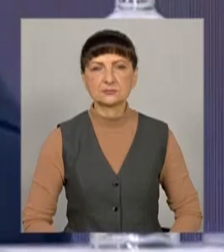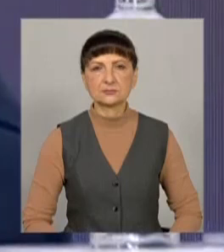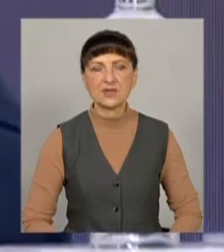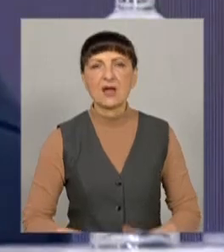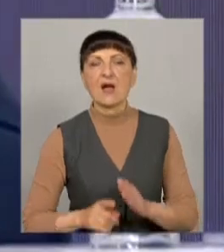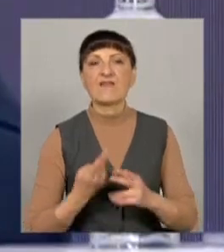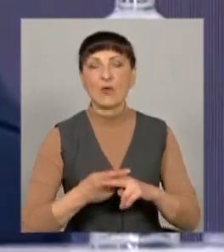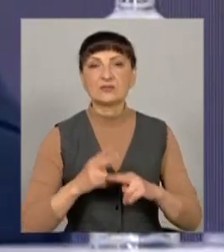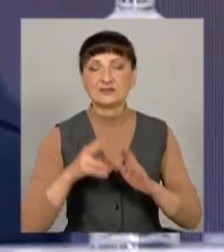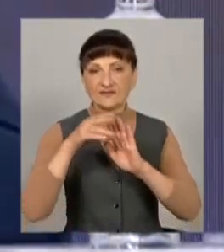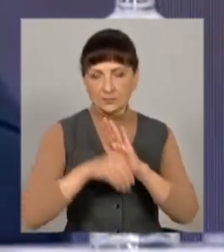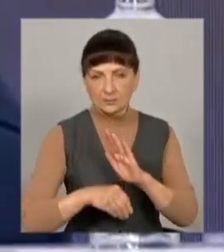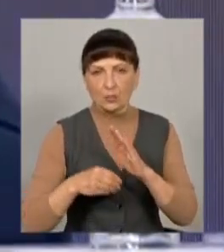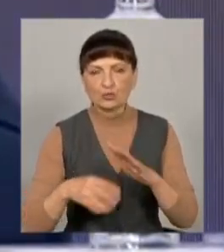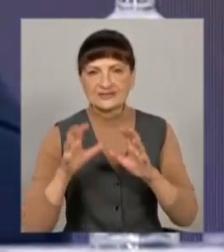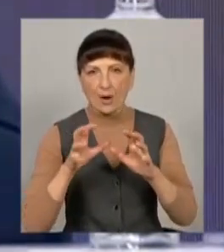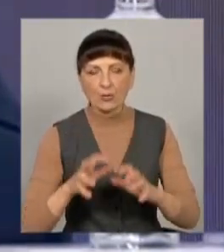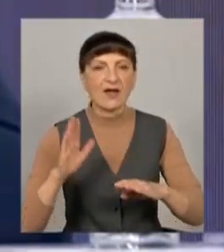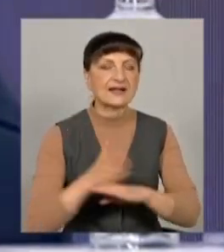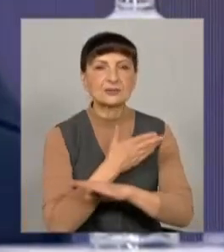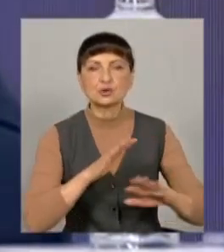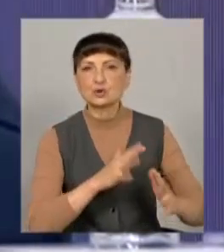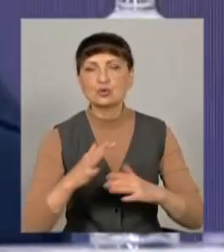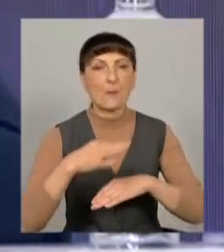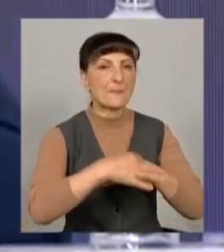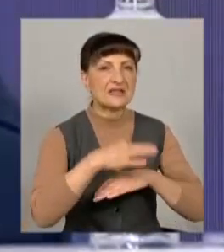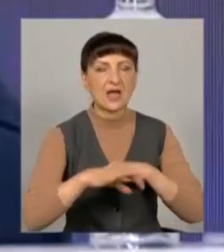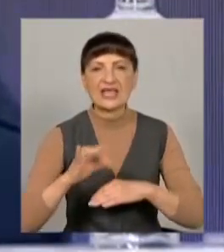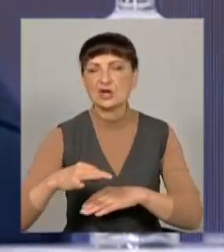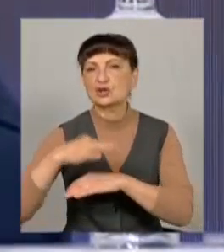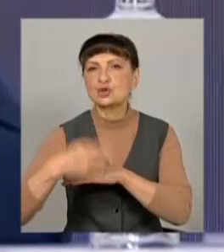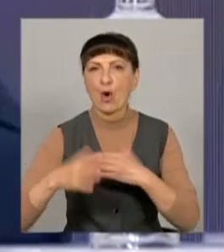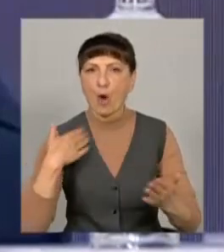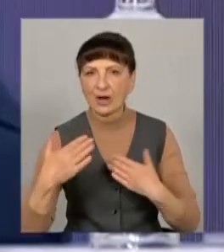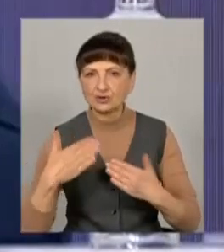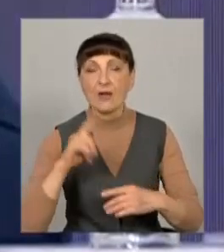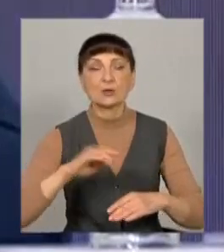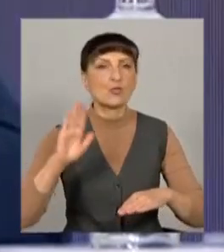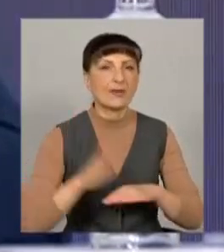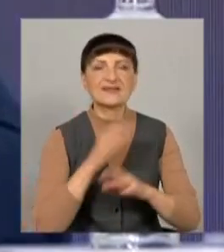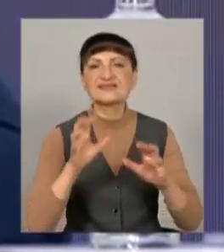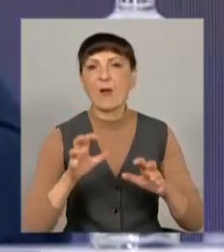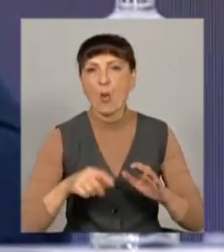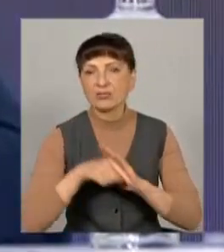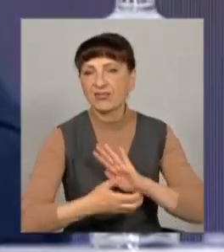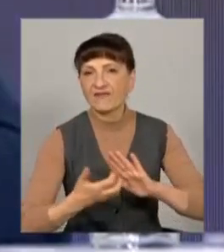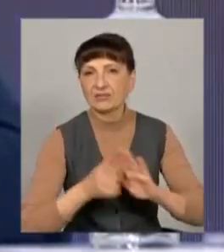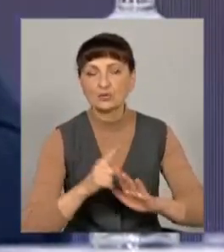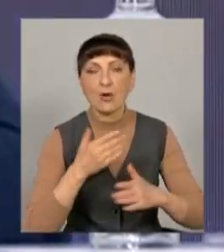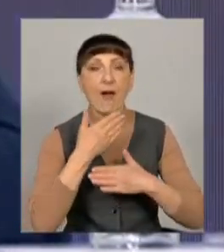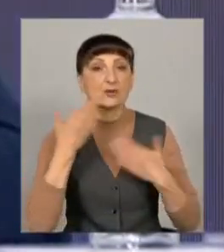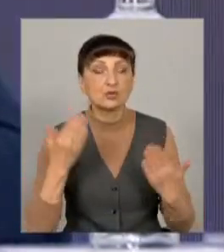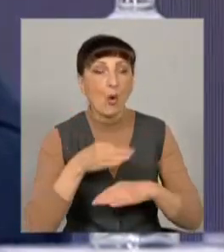Введение такого состава позволит разграничить случаи пыток от жестокого обращения, а также устранить пробел в законодательстве, связанный с